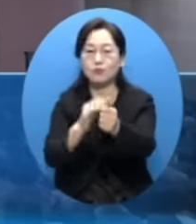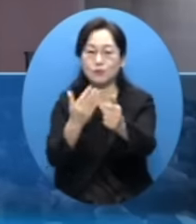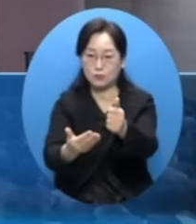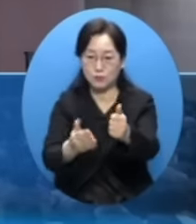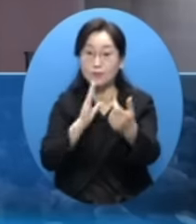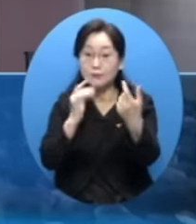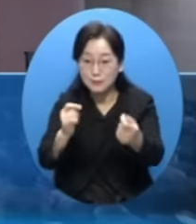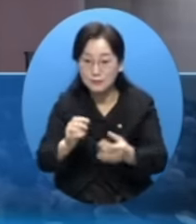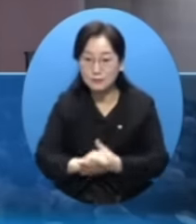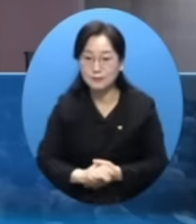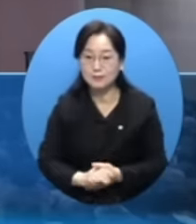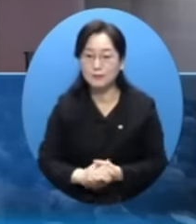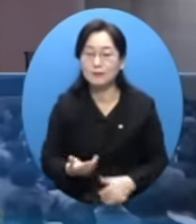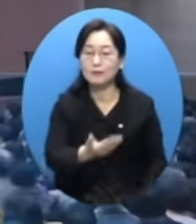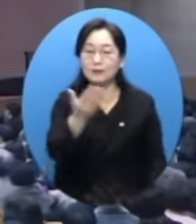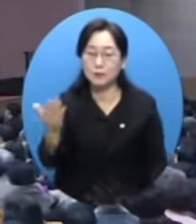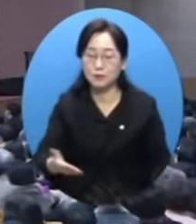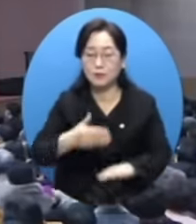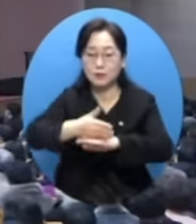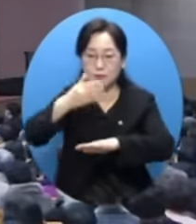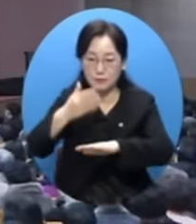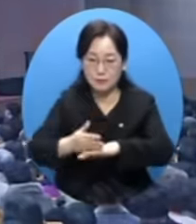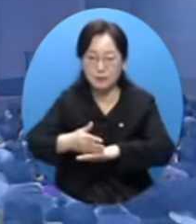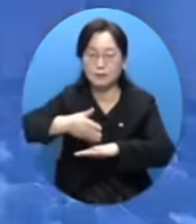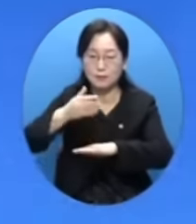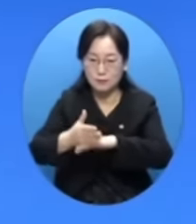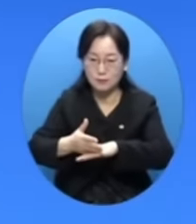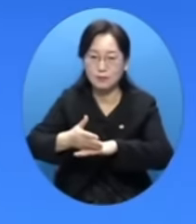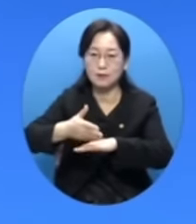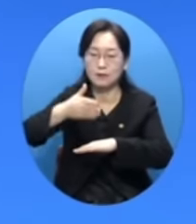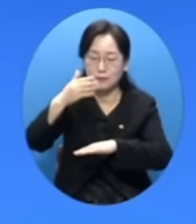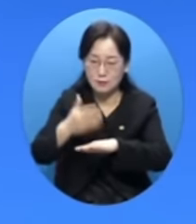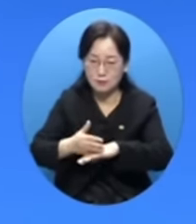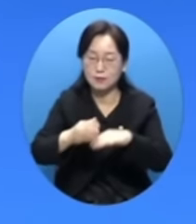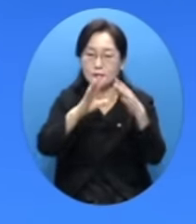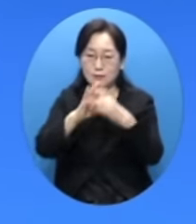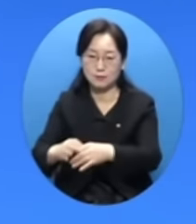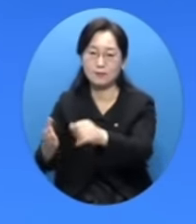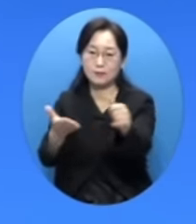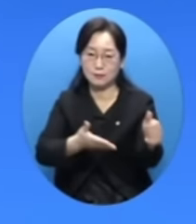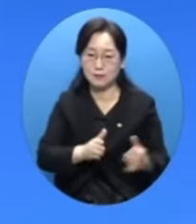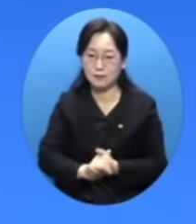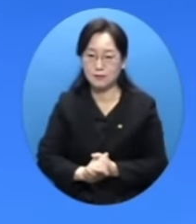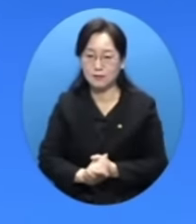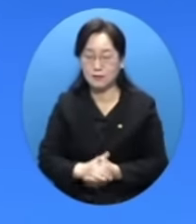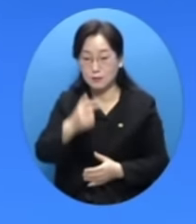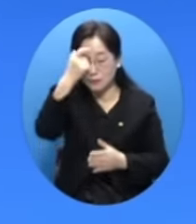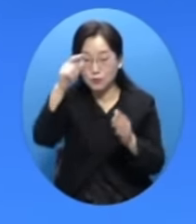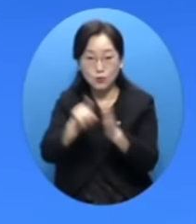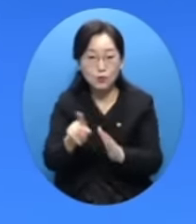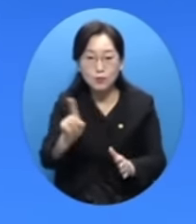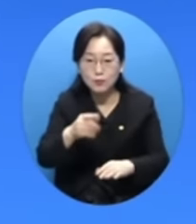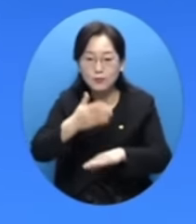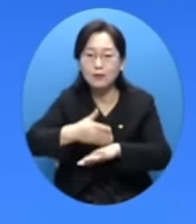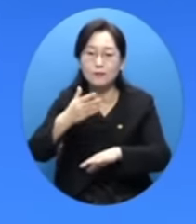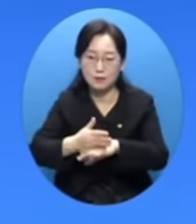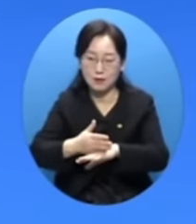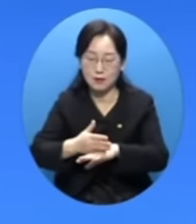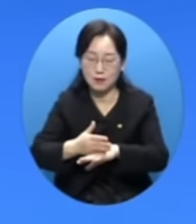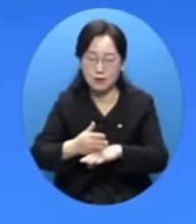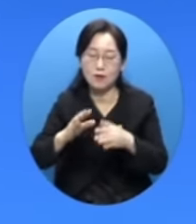아멘. 여러분 감사하고 또 감사하고 또 감사하시기 바랍니다. 기독교는 감사의 종교인